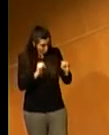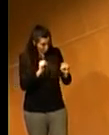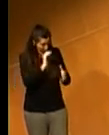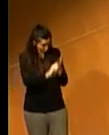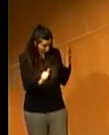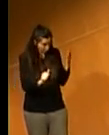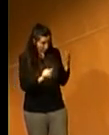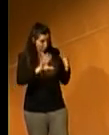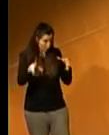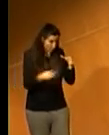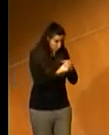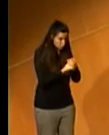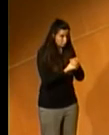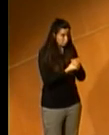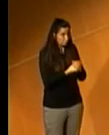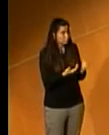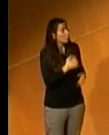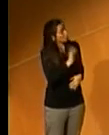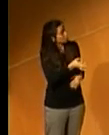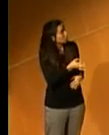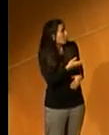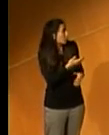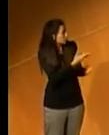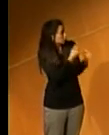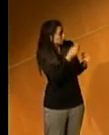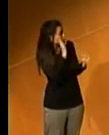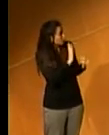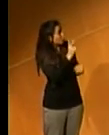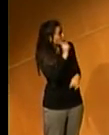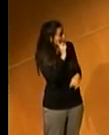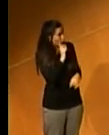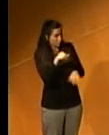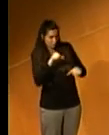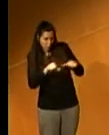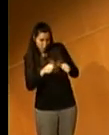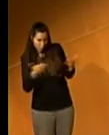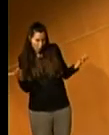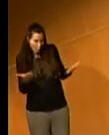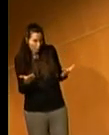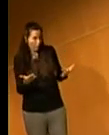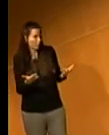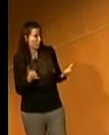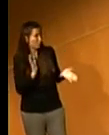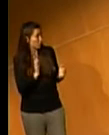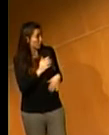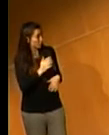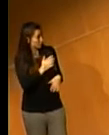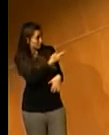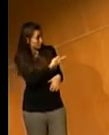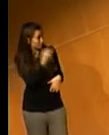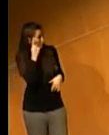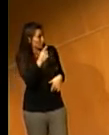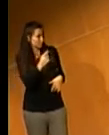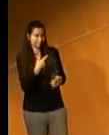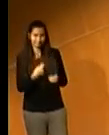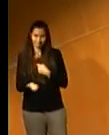ambition ? Si oui, pourquoi et dans quelles conditions ? Et peut-être que vous pensez que, en fait, c'est